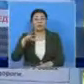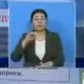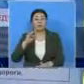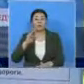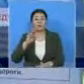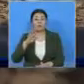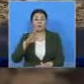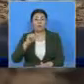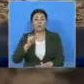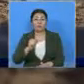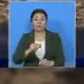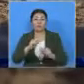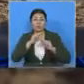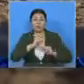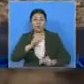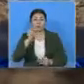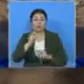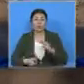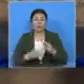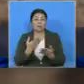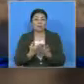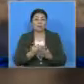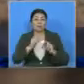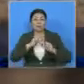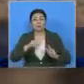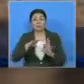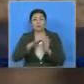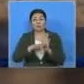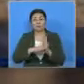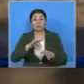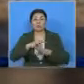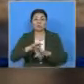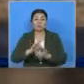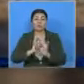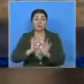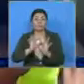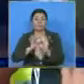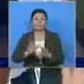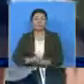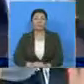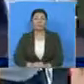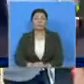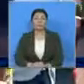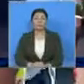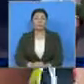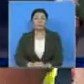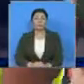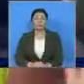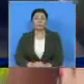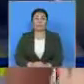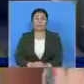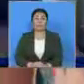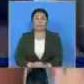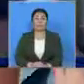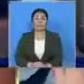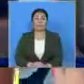автожолының орташа жөндеу аяқталады. Облыс басшысына жұмыстардың кесте бойынша жүргізіліп жатқаны баяндалды. У нас осталось сентябрь-октябрь. Сколько